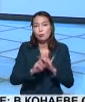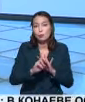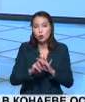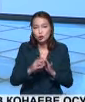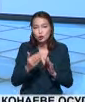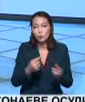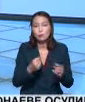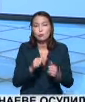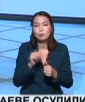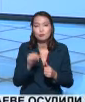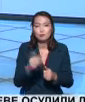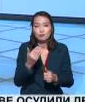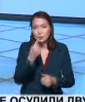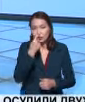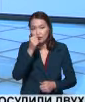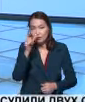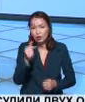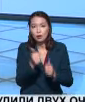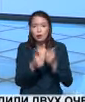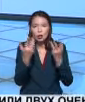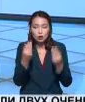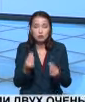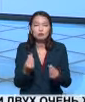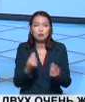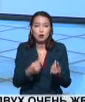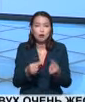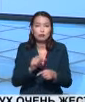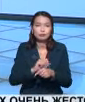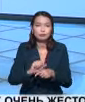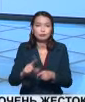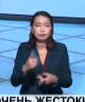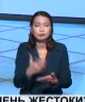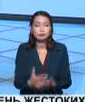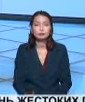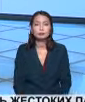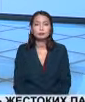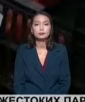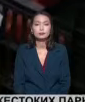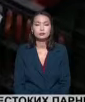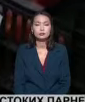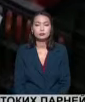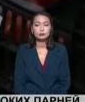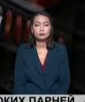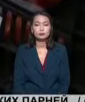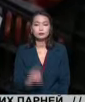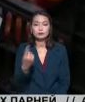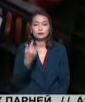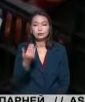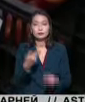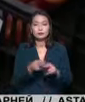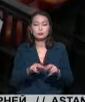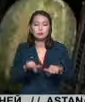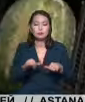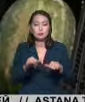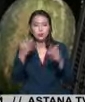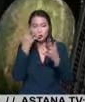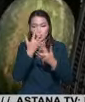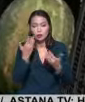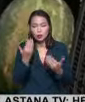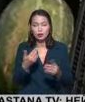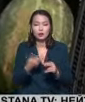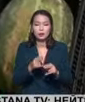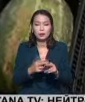Между тем, эскалация на Ближнем Востоке с каждым днем набирает обороты. Подробнее расскажут мои коллеги. Один из местных супермаркетов Бейрута.